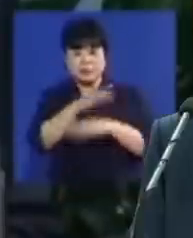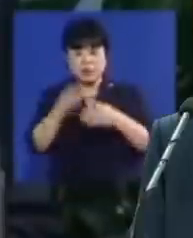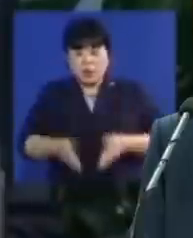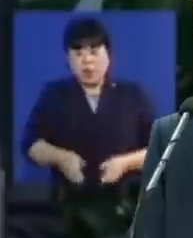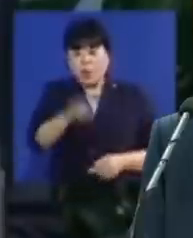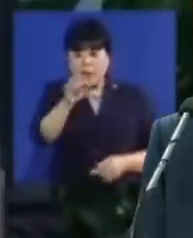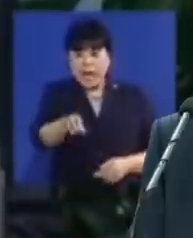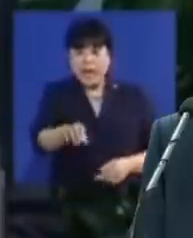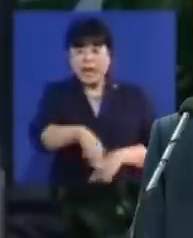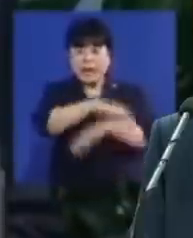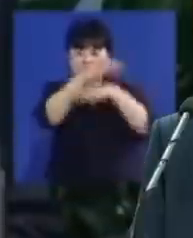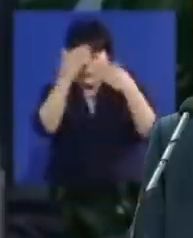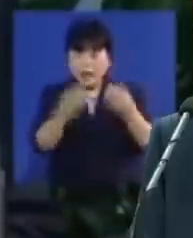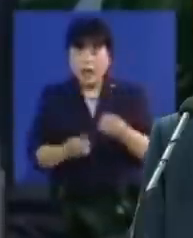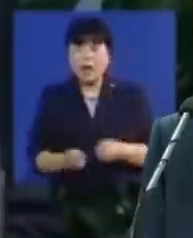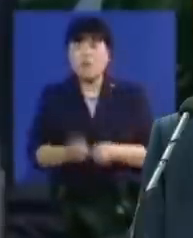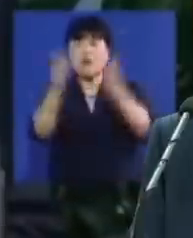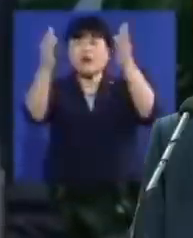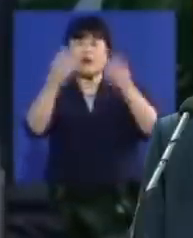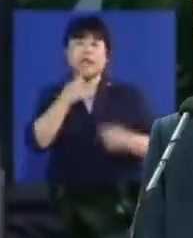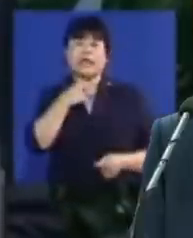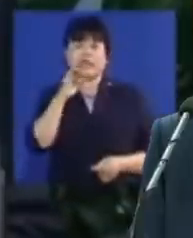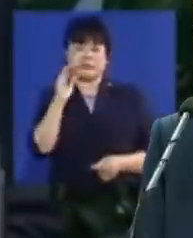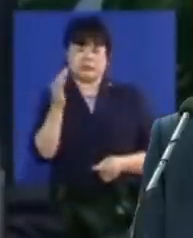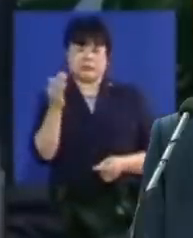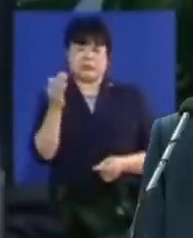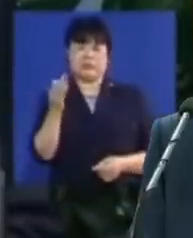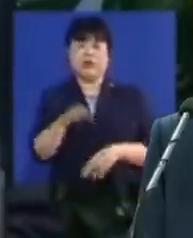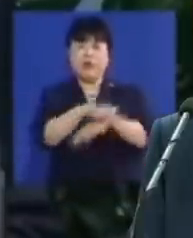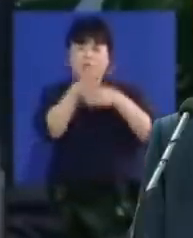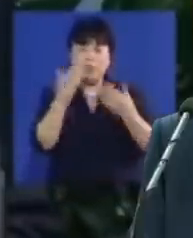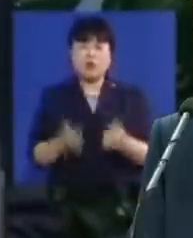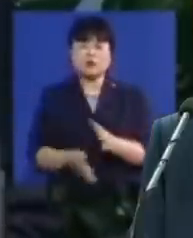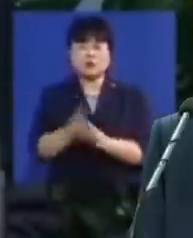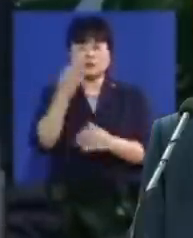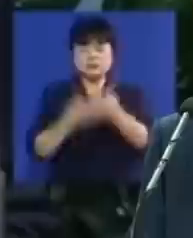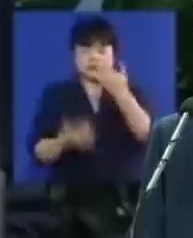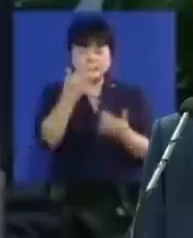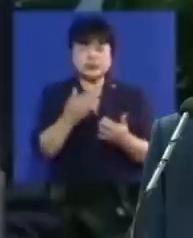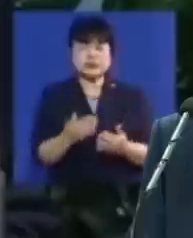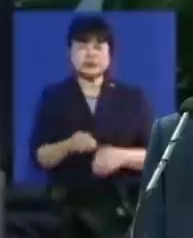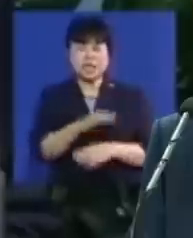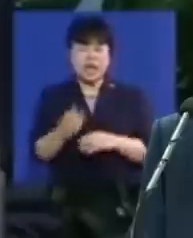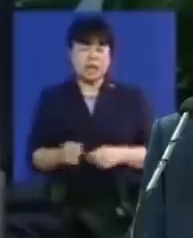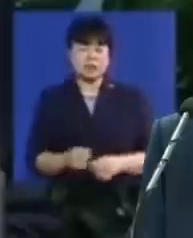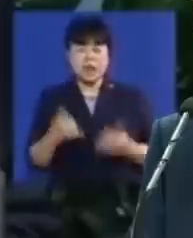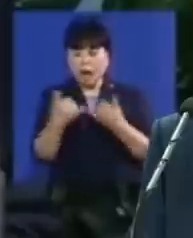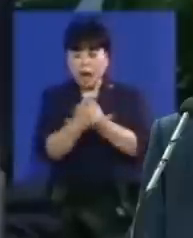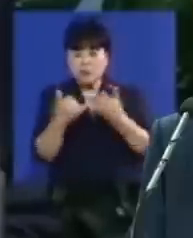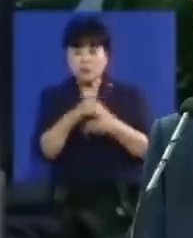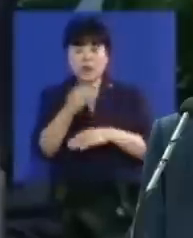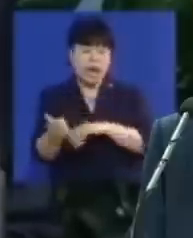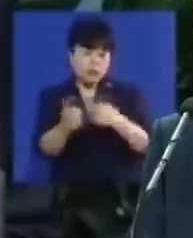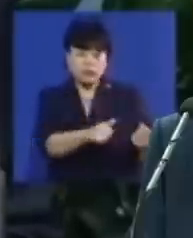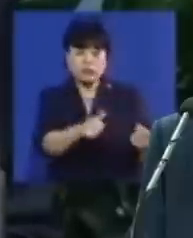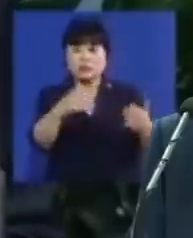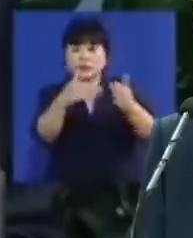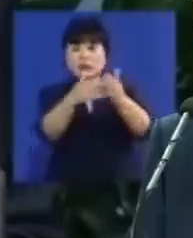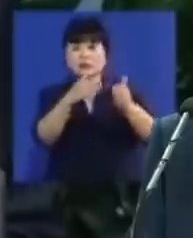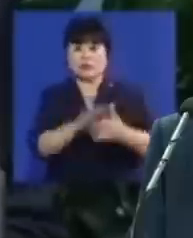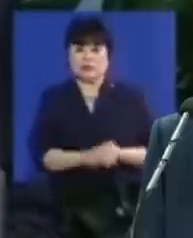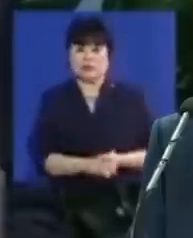고향이 폭격을 당해서 도시가 다 타버렸고 가족들이 다